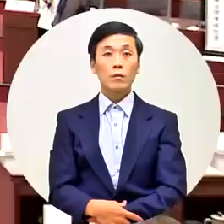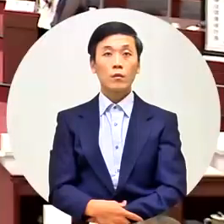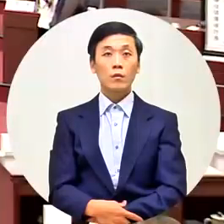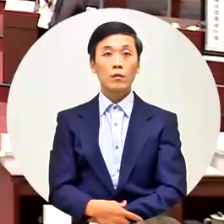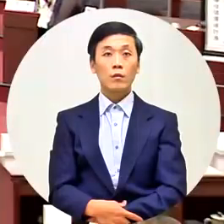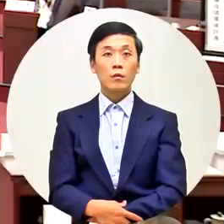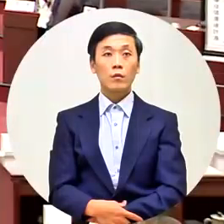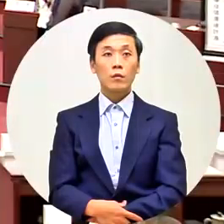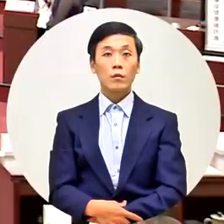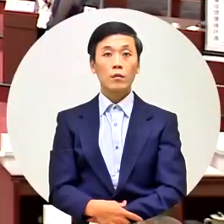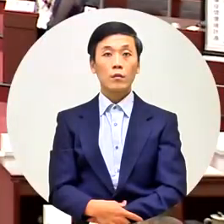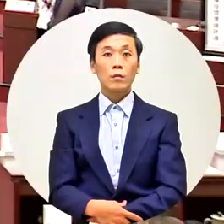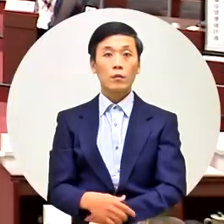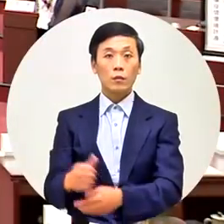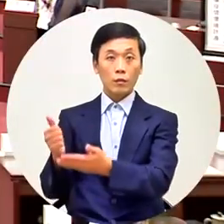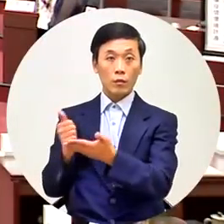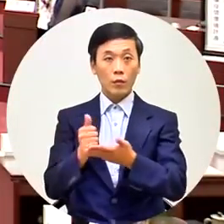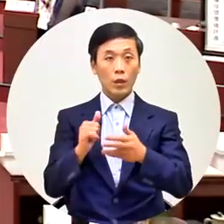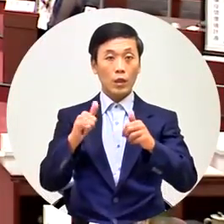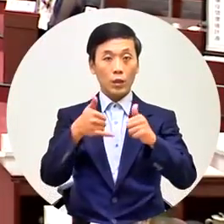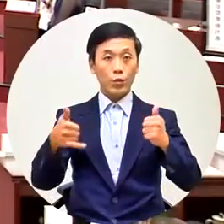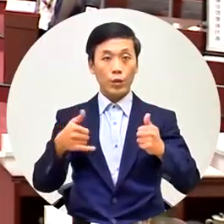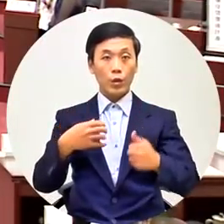请吴立成议员领取选票。